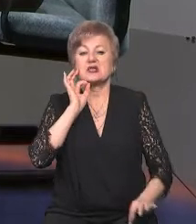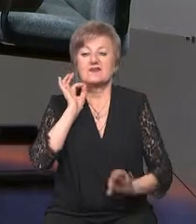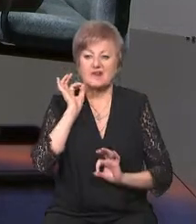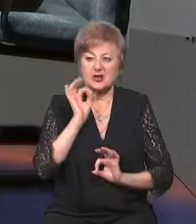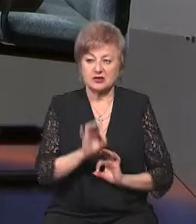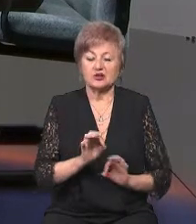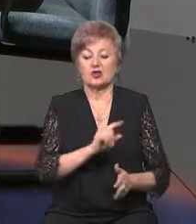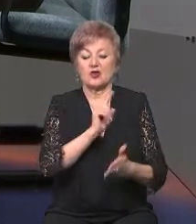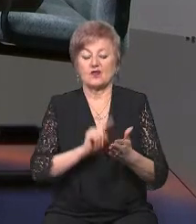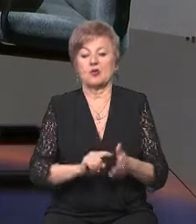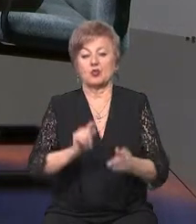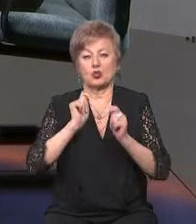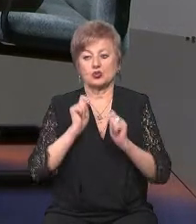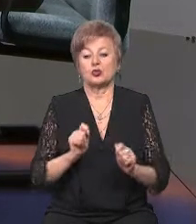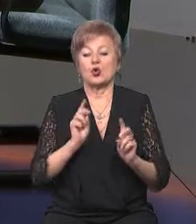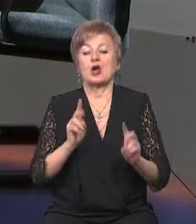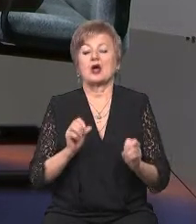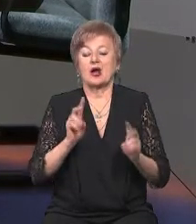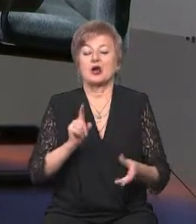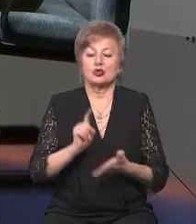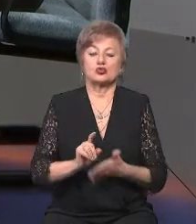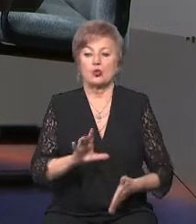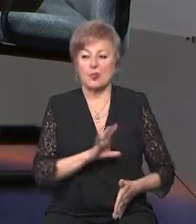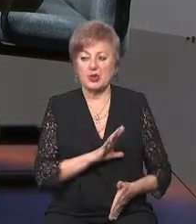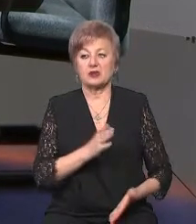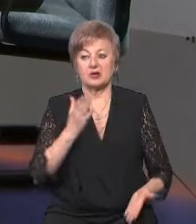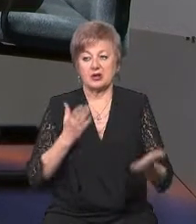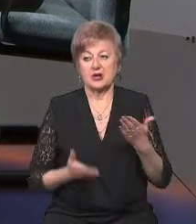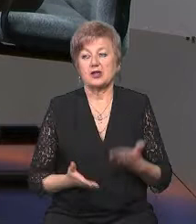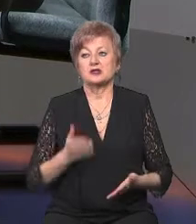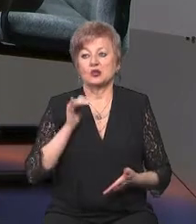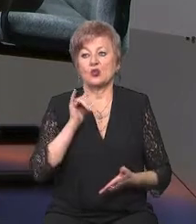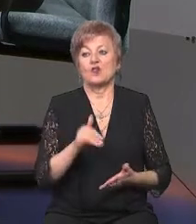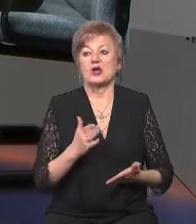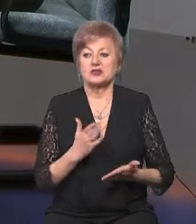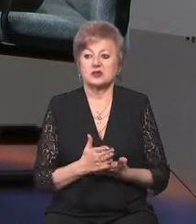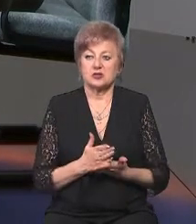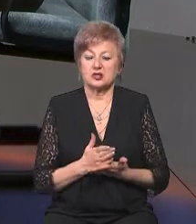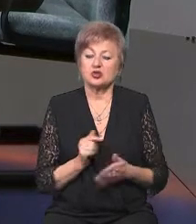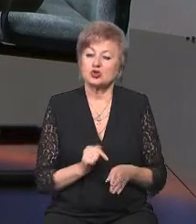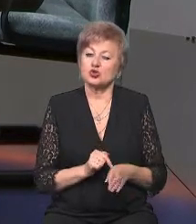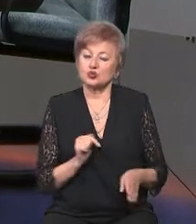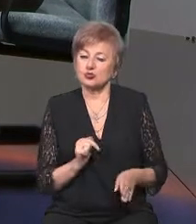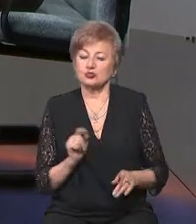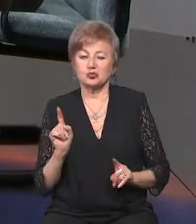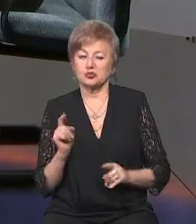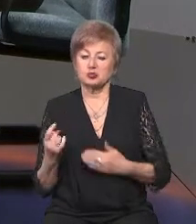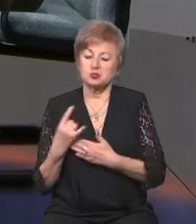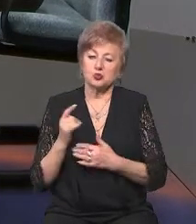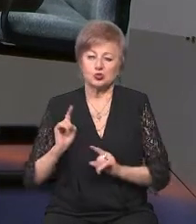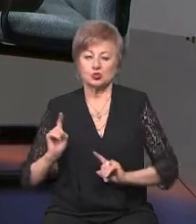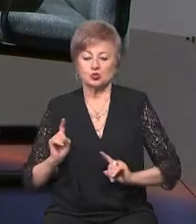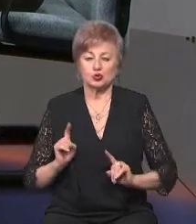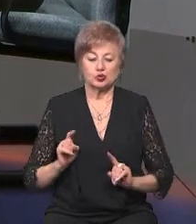і запитайте, як воно повинно бути. Якщо у вас є певні, знаєте, відчуття, що щось воно не так в